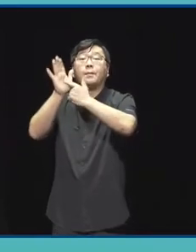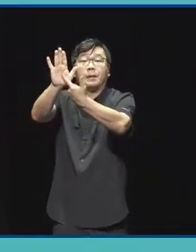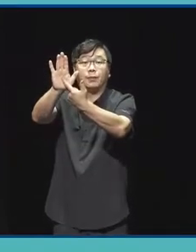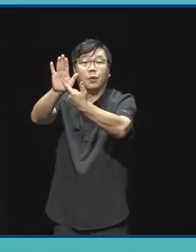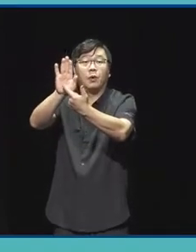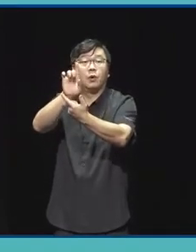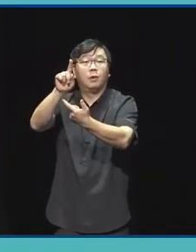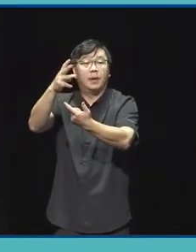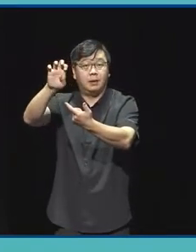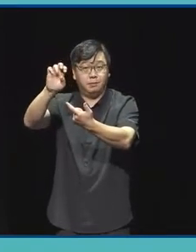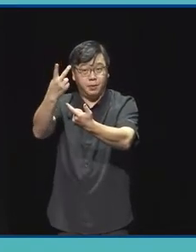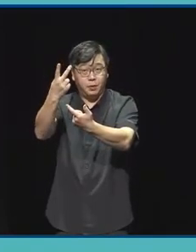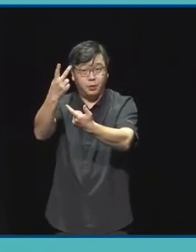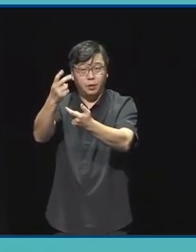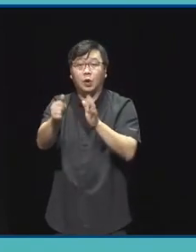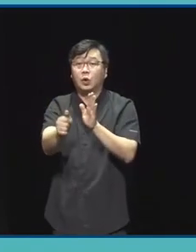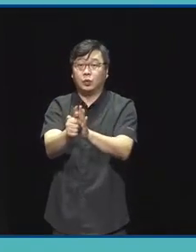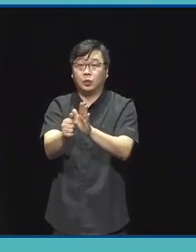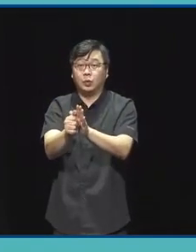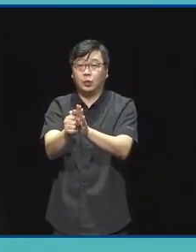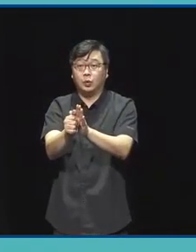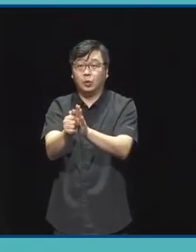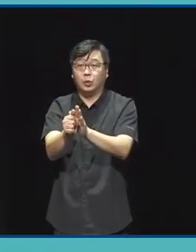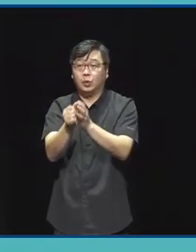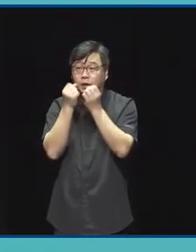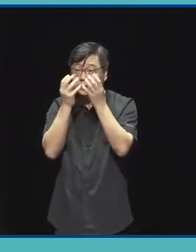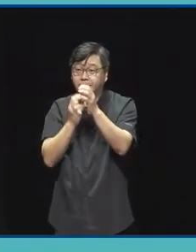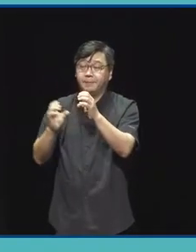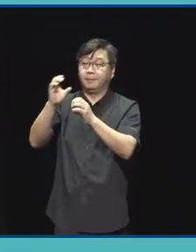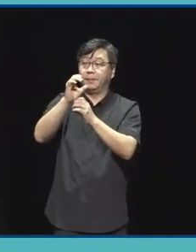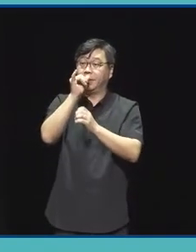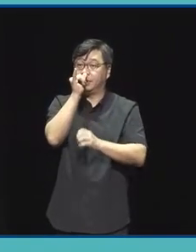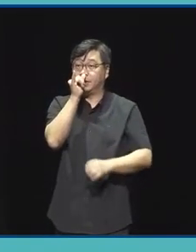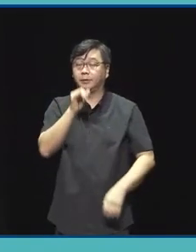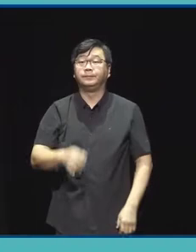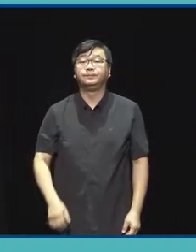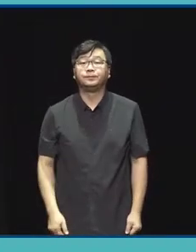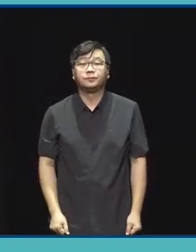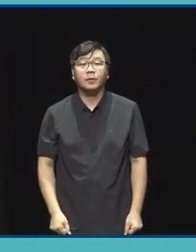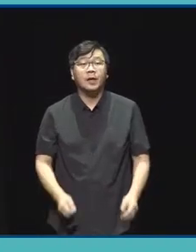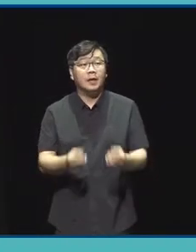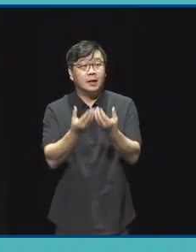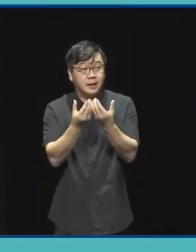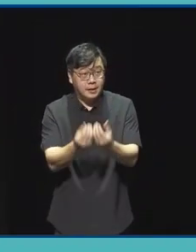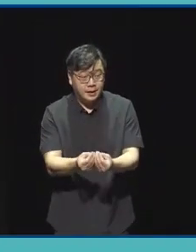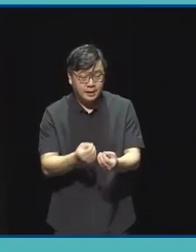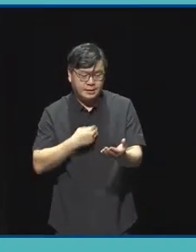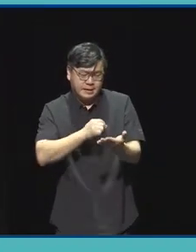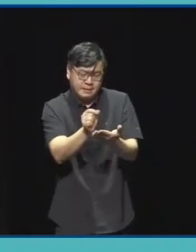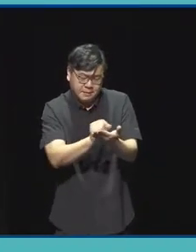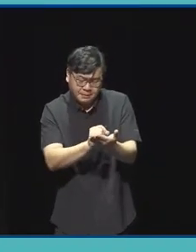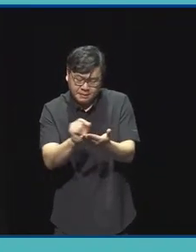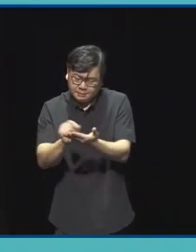신규로 이제 편성이 됐습니다. 그 작품집을